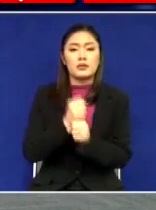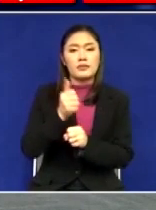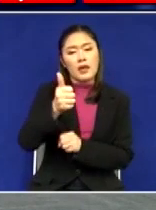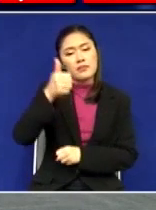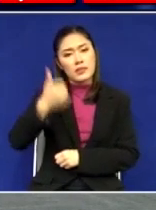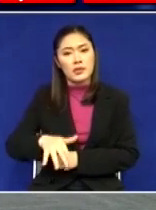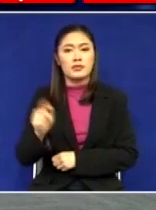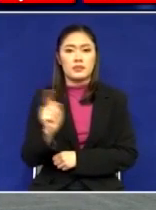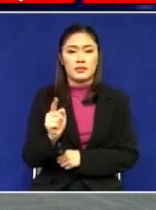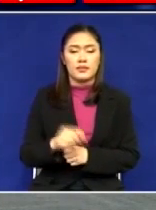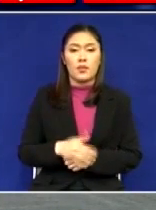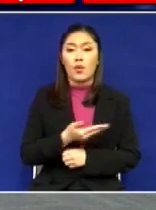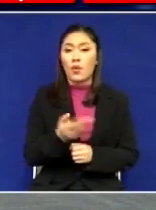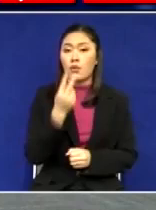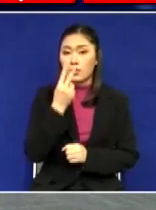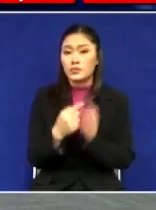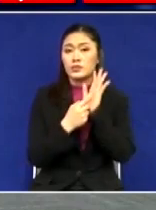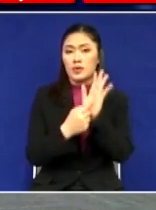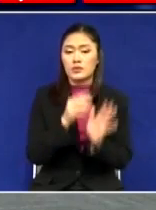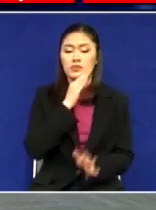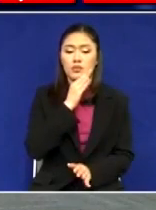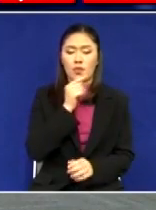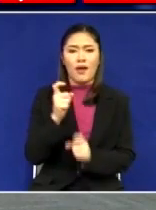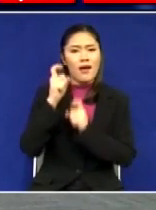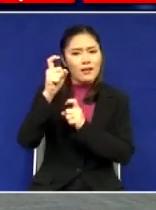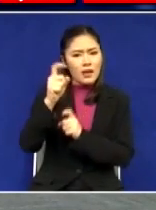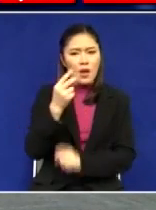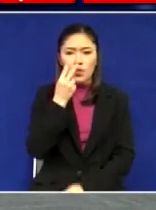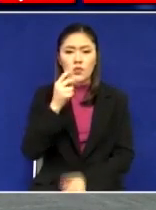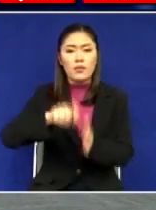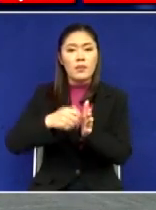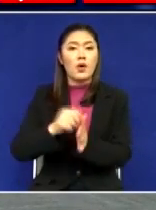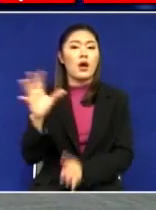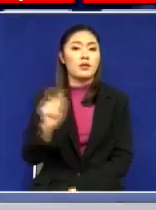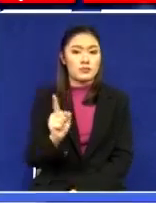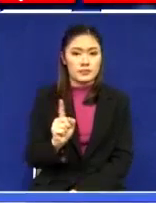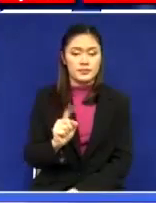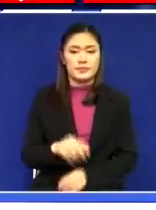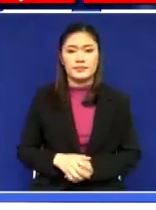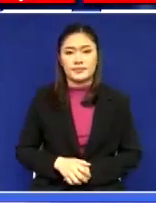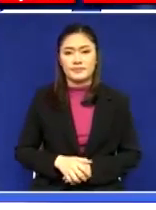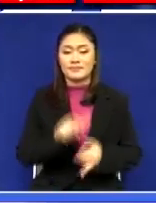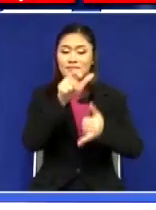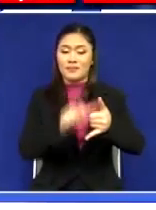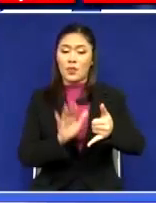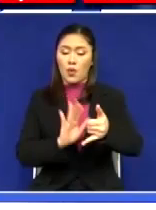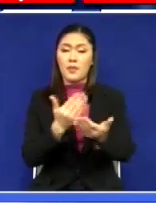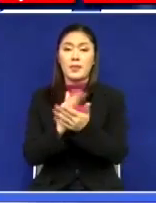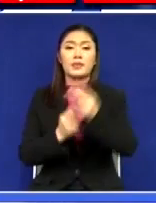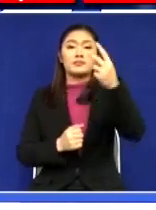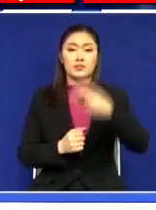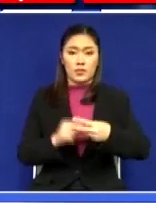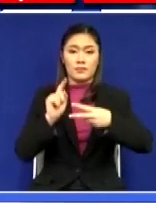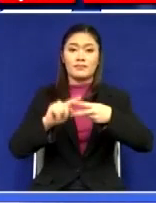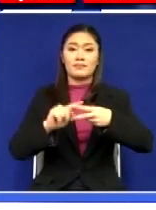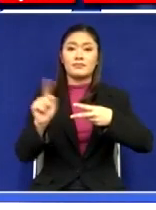ครับคราวนี้อยากจะให้ดูนิดนึงนะครับว่าเวลาที่เราดูความเสี่ยงเราดูจากอะไรบ้างนะครับดูจากลักษณะสำคัญ2อย่างนะครับอย่